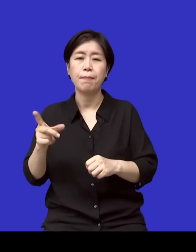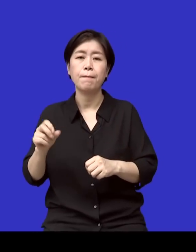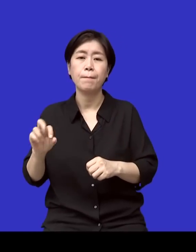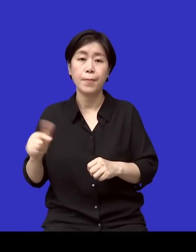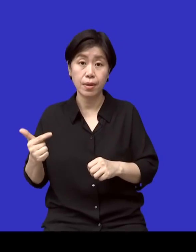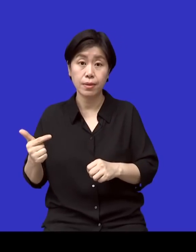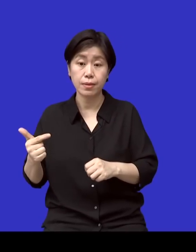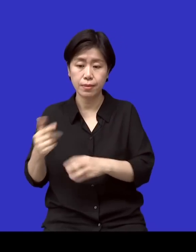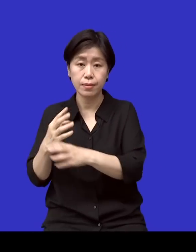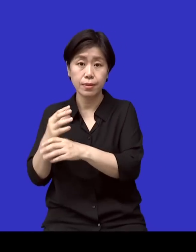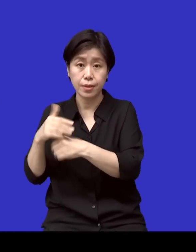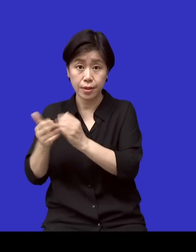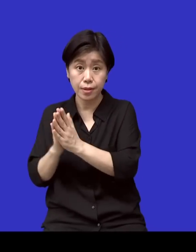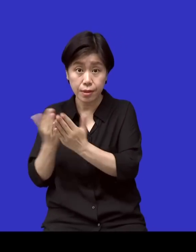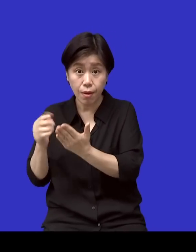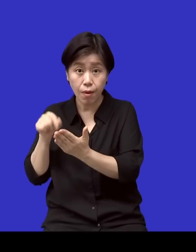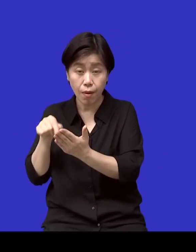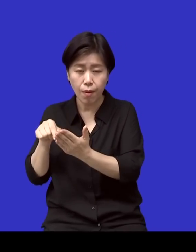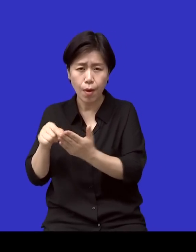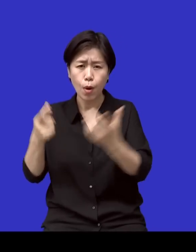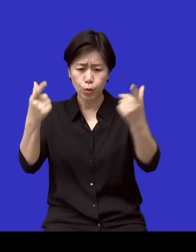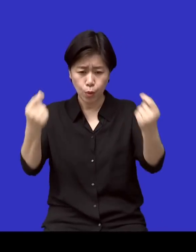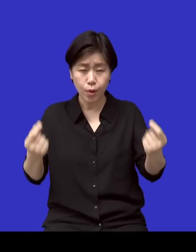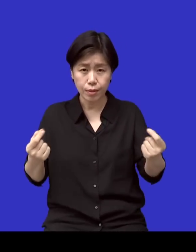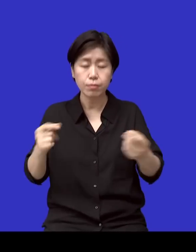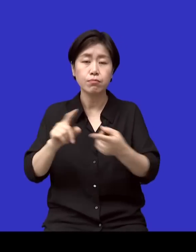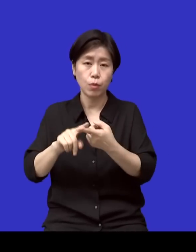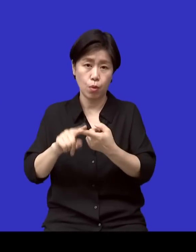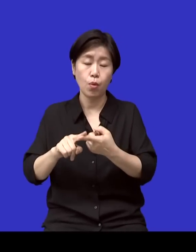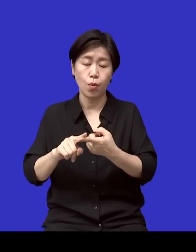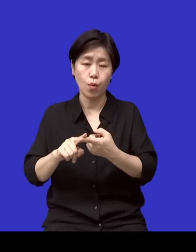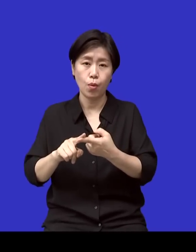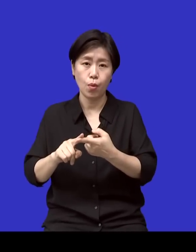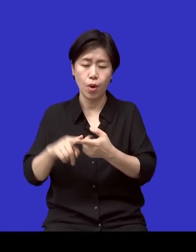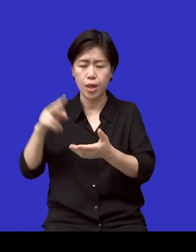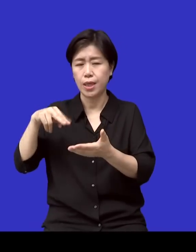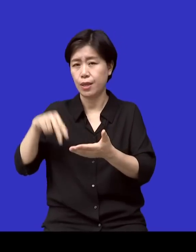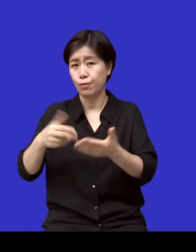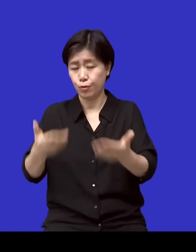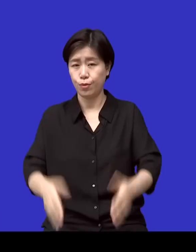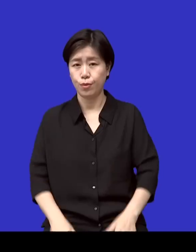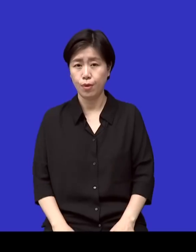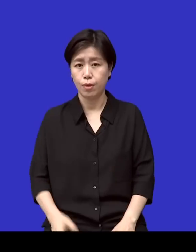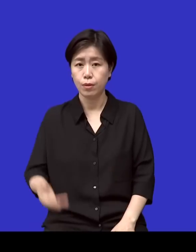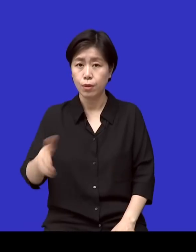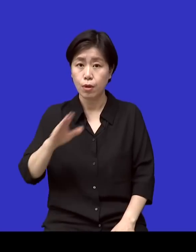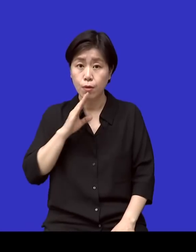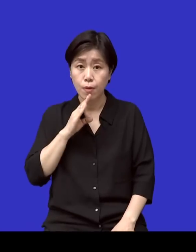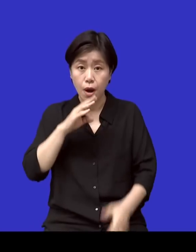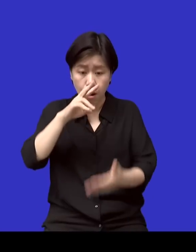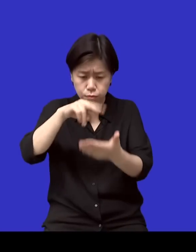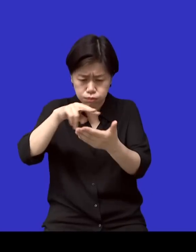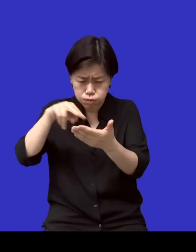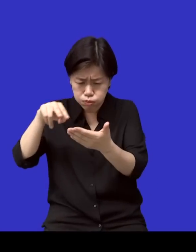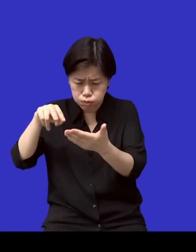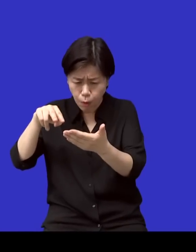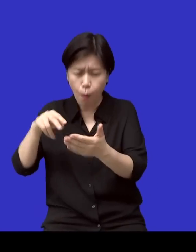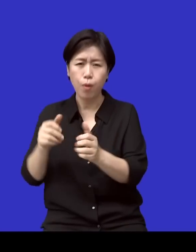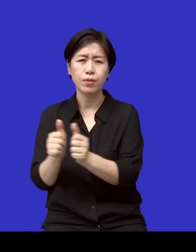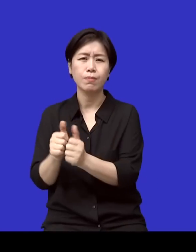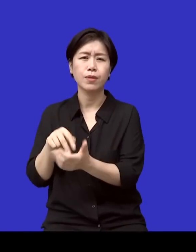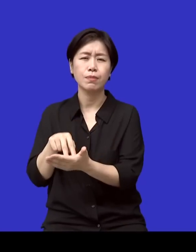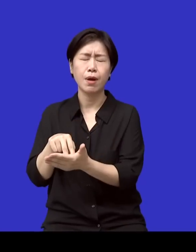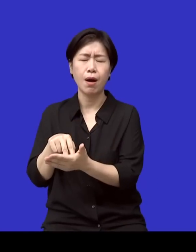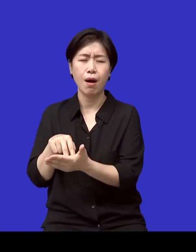보니까 왜 그 아내를 위해서 잠원서를 읽으라고 그러는지 느끼게 있는 게 남편들이 뜨끔뜨끔할 말씀들이 거기 굉장히 많거든요. 그죠? 아. 특히 남자들이